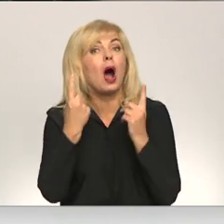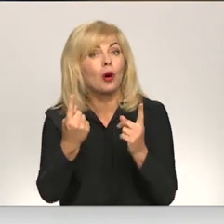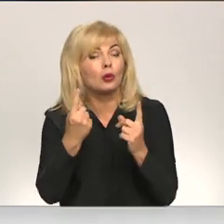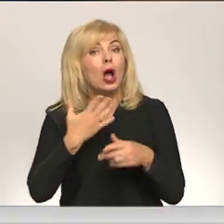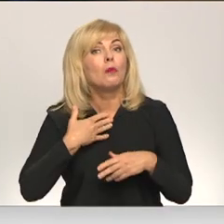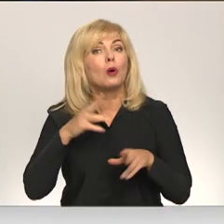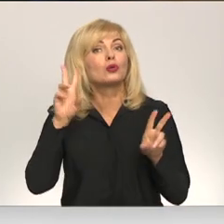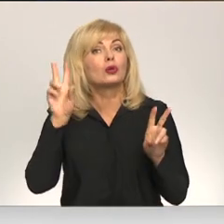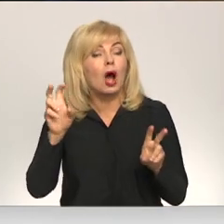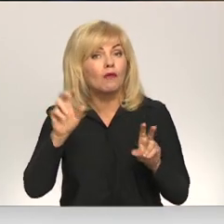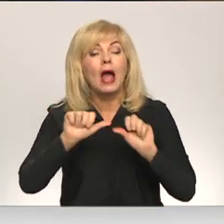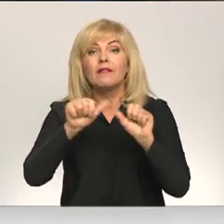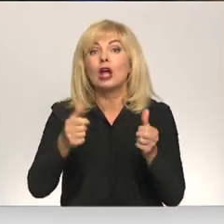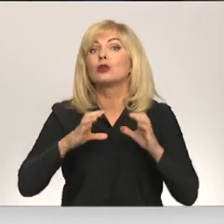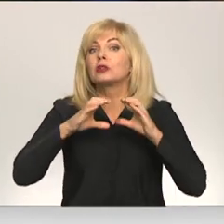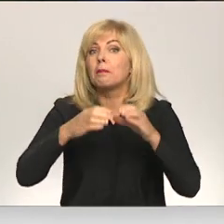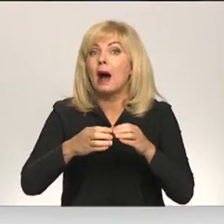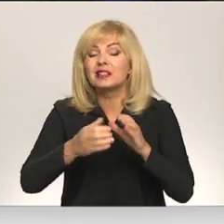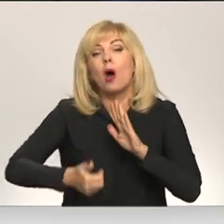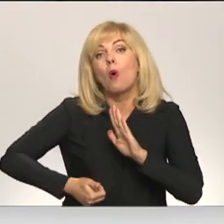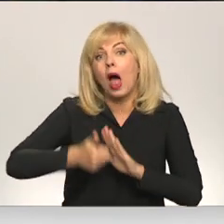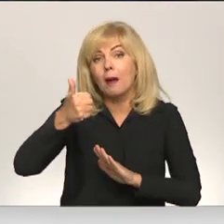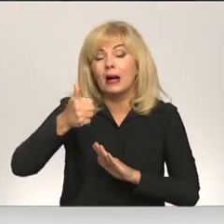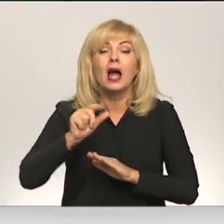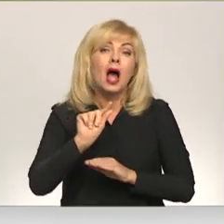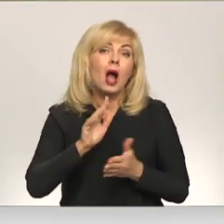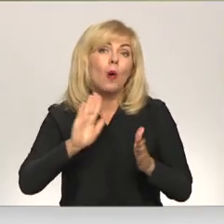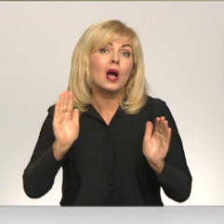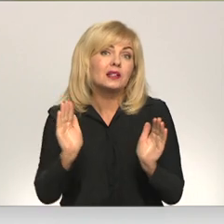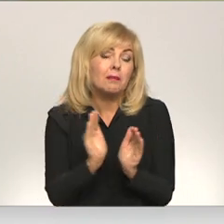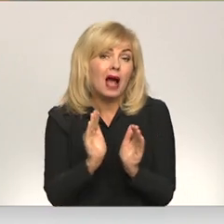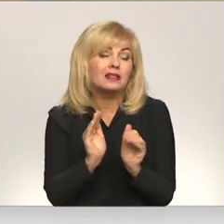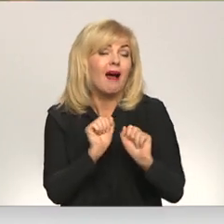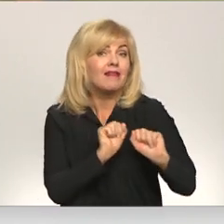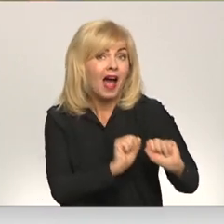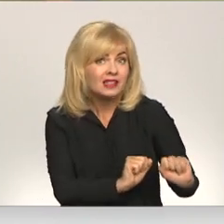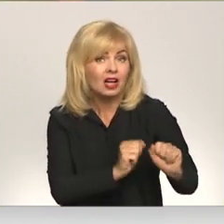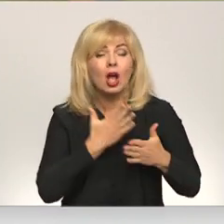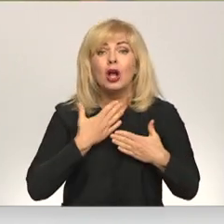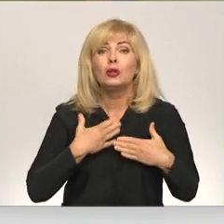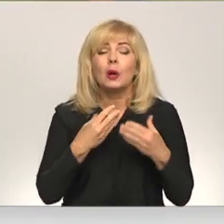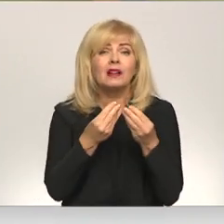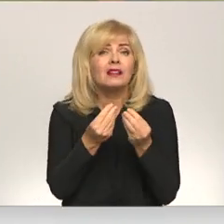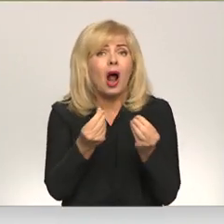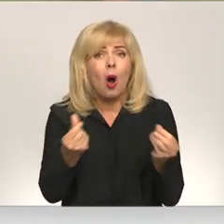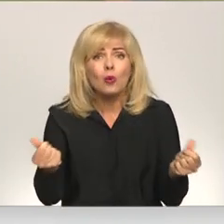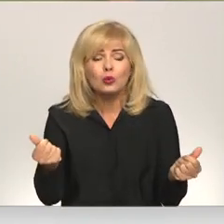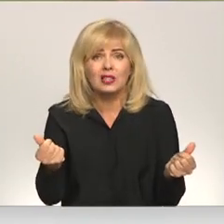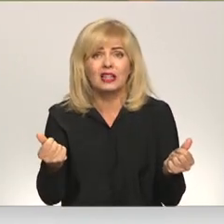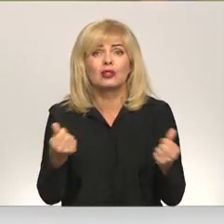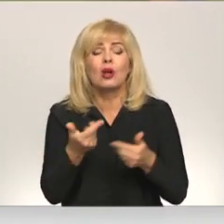devīzi, veidosim šo pasauli labāku. Tas ir kaut kas mazs, neaizsargāts un ārkārtīgi trausls,